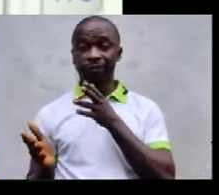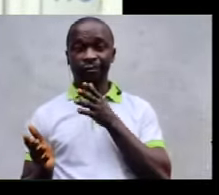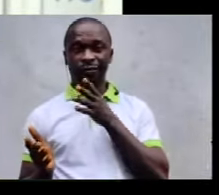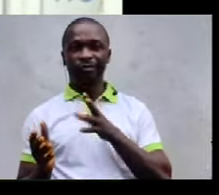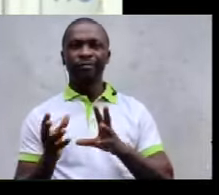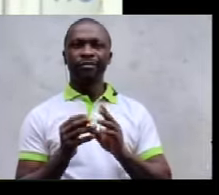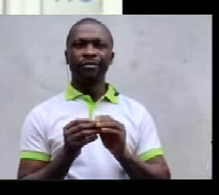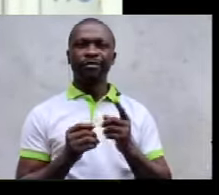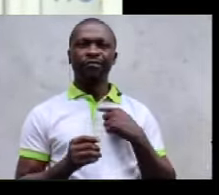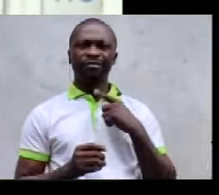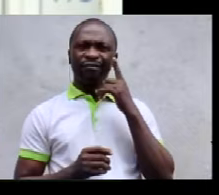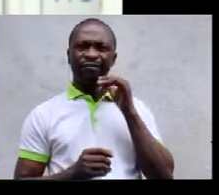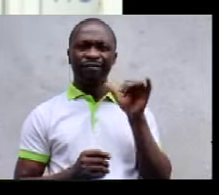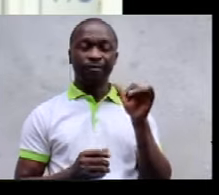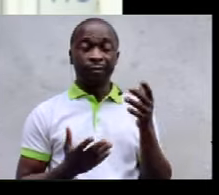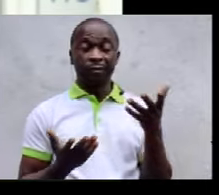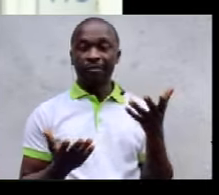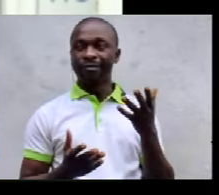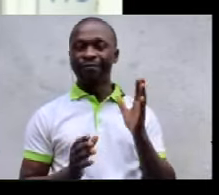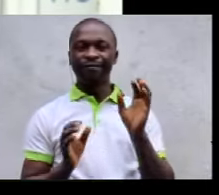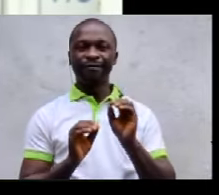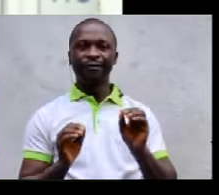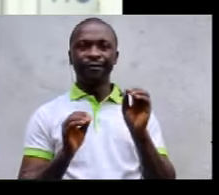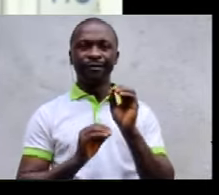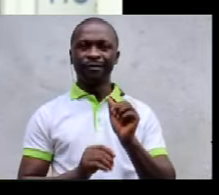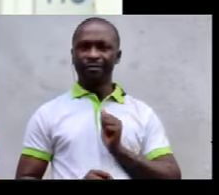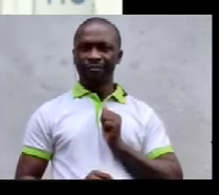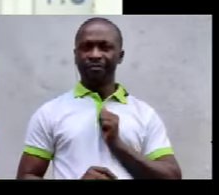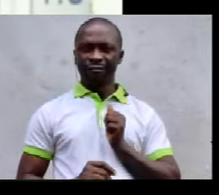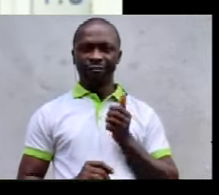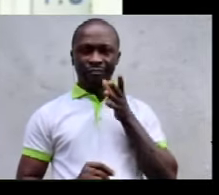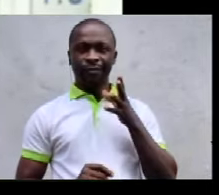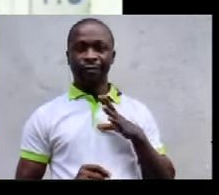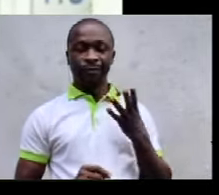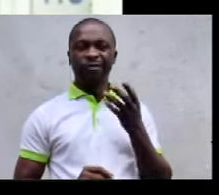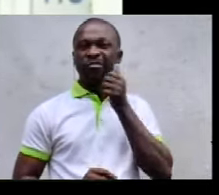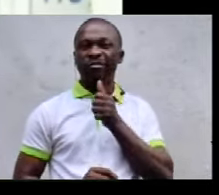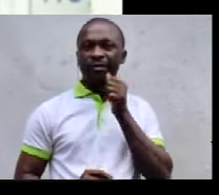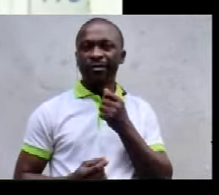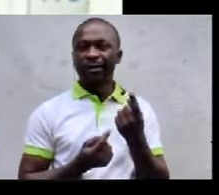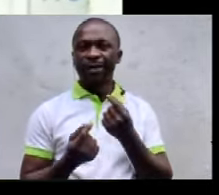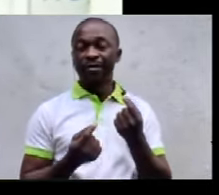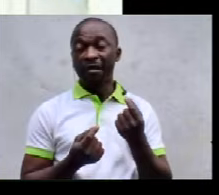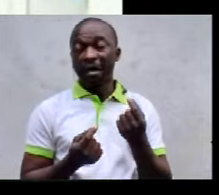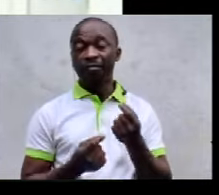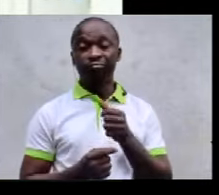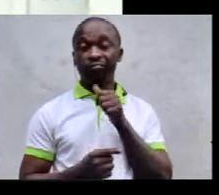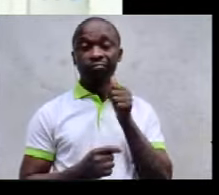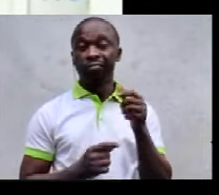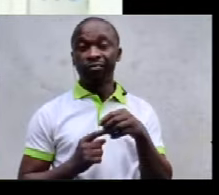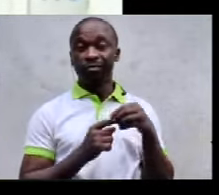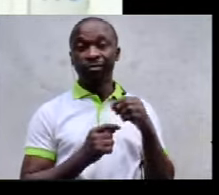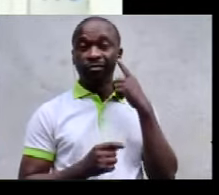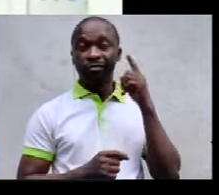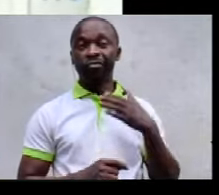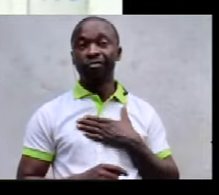venus me fêter, travail je fais. En tout cas, je fête moi-même, je suis femme là, je me fête, je fais mon travail, tout